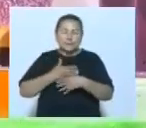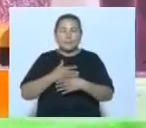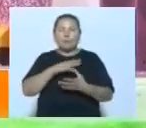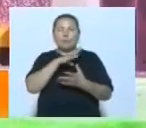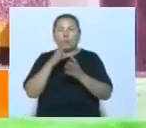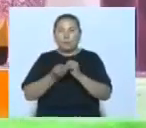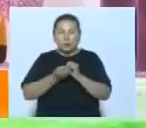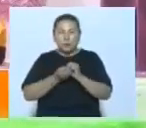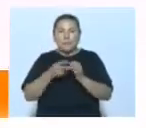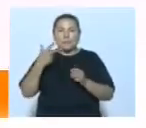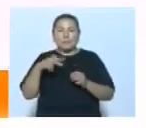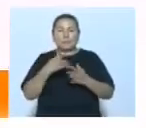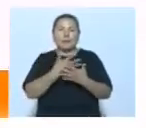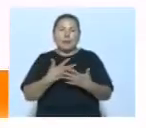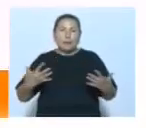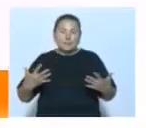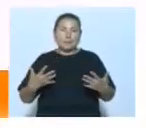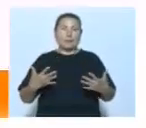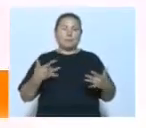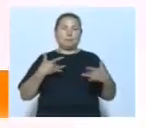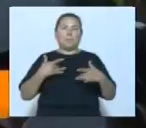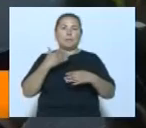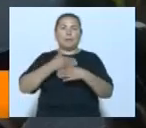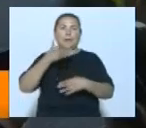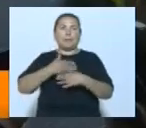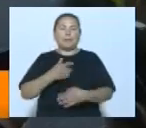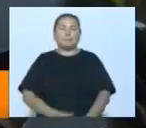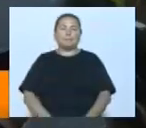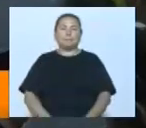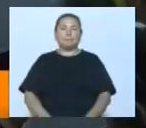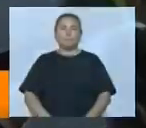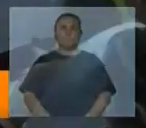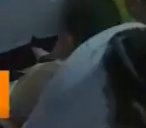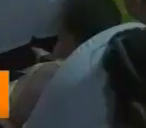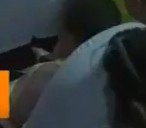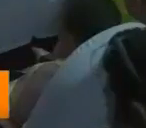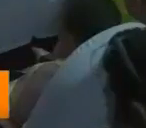театра насчитывается около 30 разножанровых спектаклей. Ажан Сабитхасалматкаипов, Дидар.